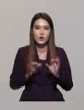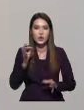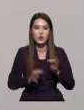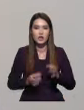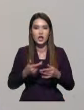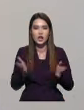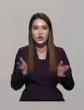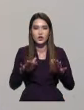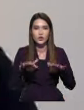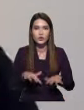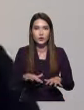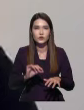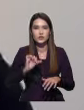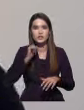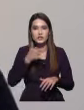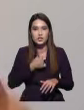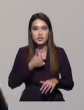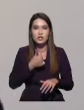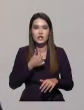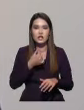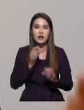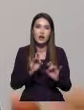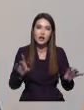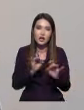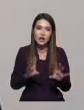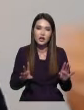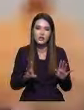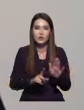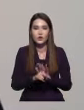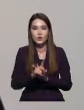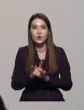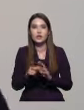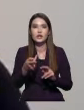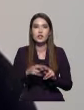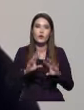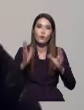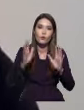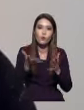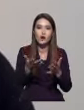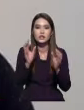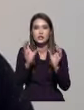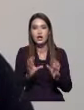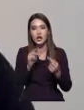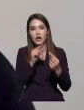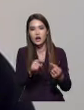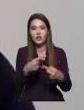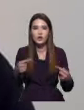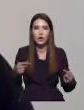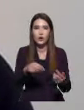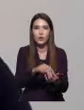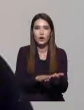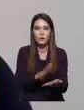оқып, ертең өз шешімін айтады. Я дұрыс, осы заң конституцияға қарсы болып жатыр,